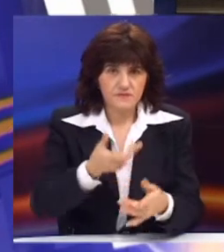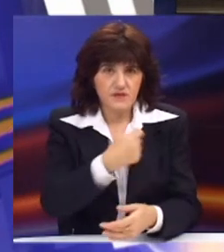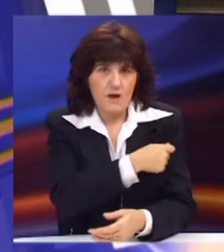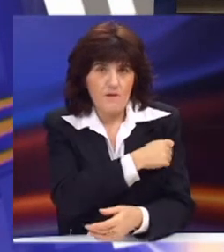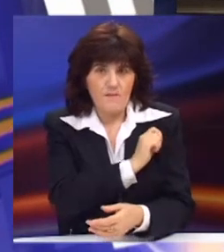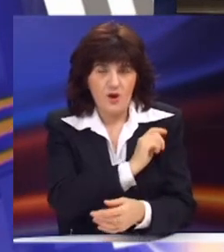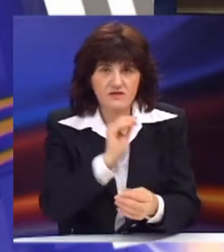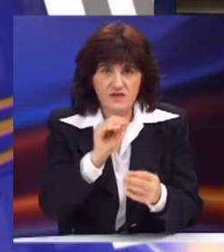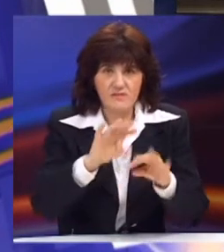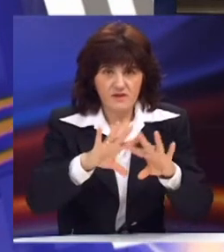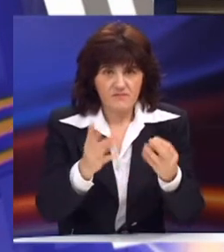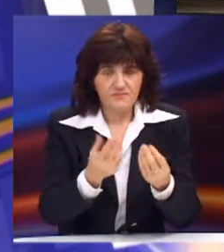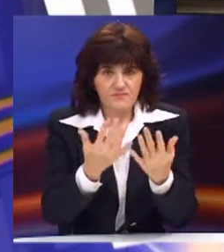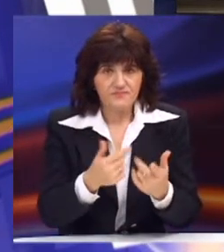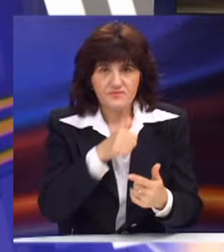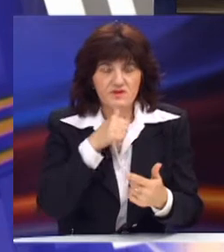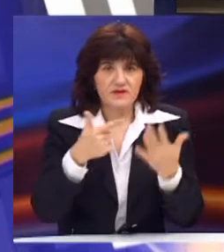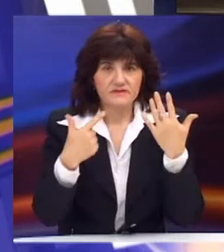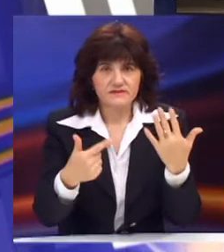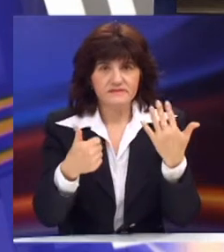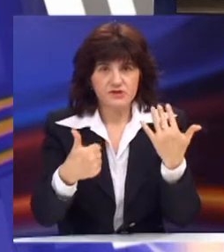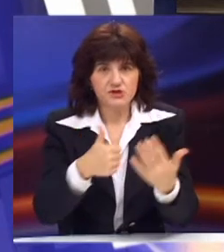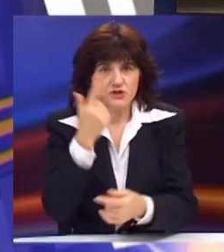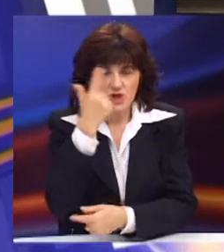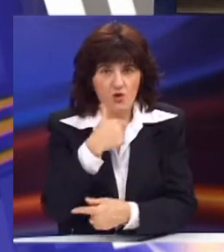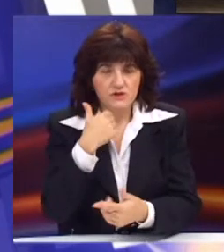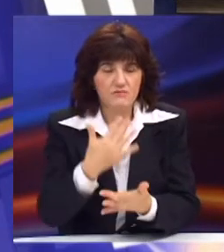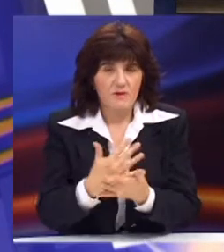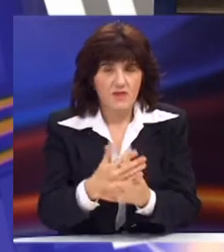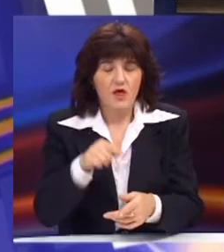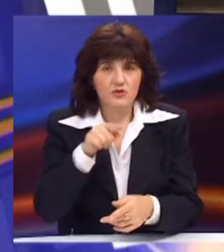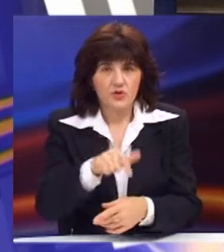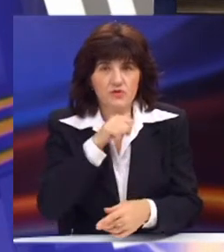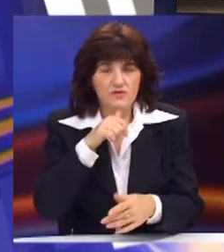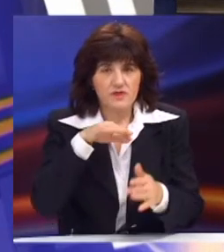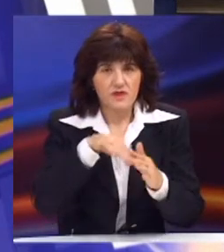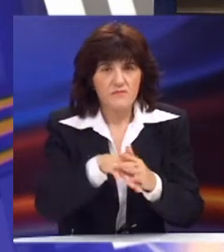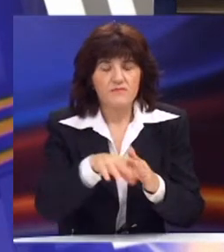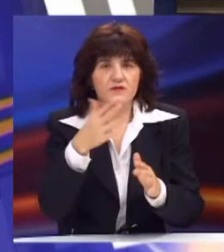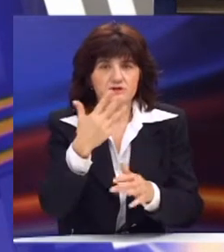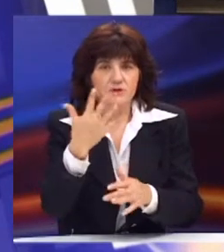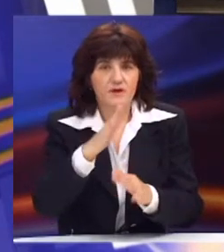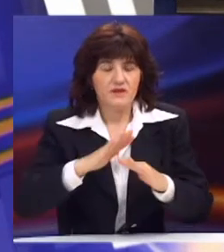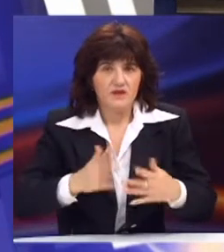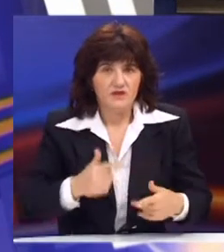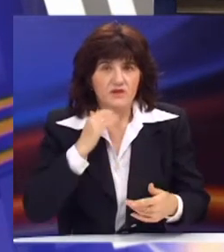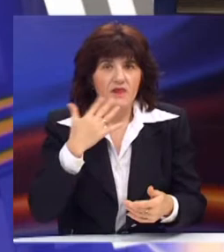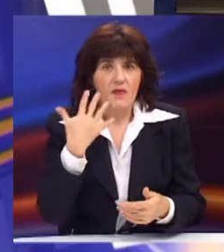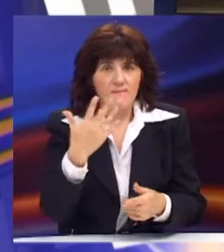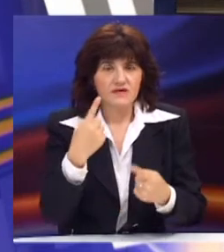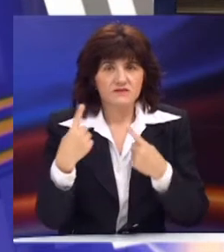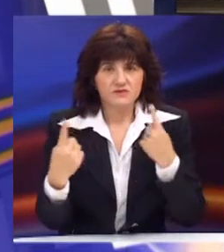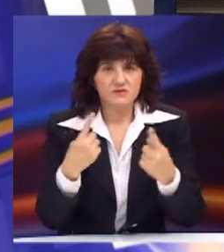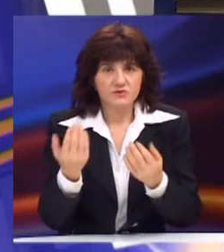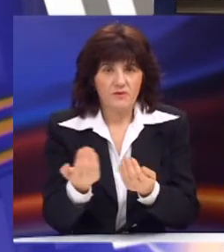štampe i policijskih izvora, nastradalo je 76 osoba, od čega 45 žena, a bilo je i 5 slučajeva